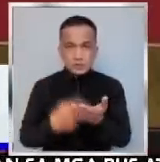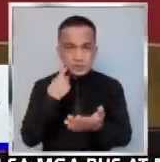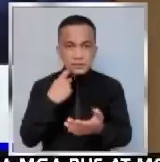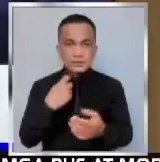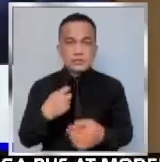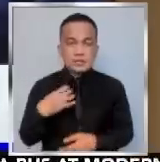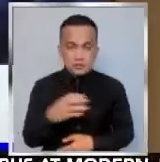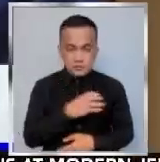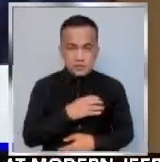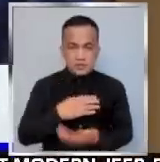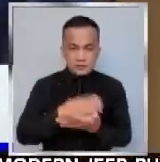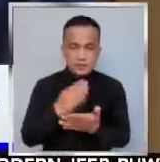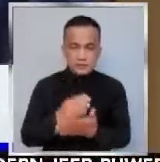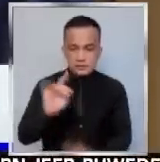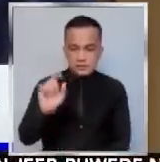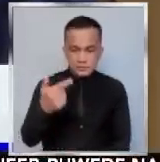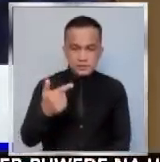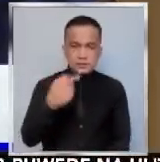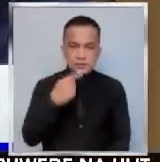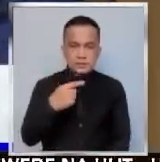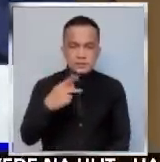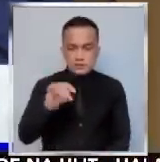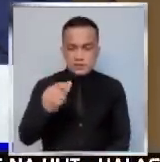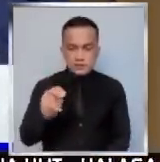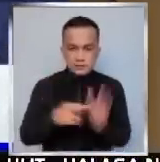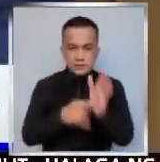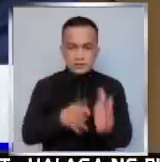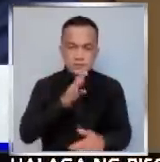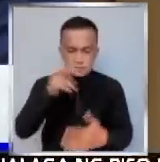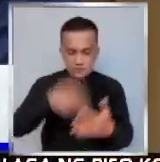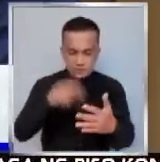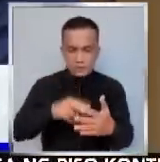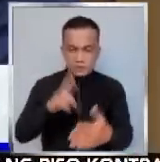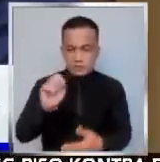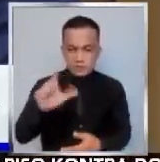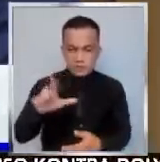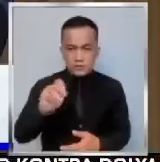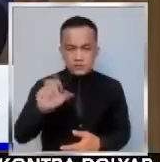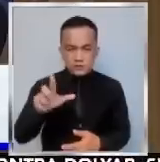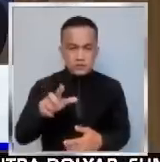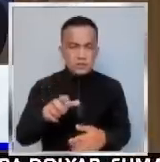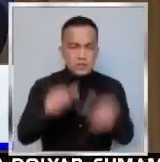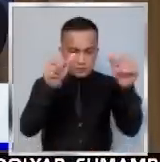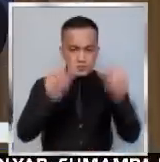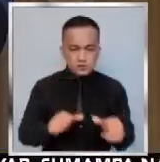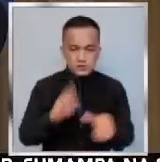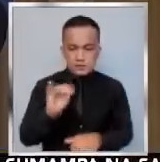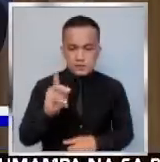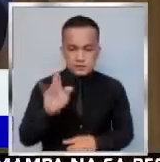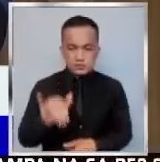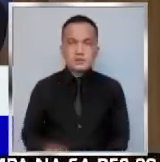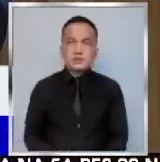DILG, binasa ni Kabataan Partyless Representative Raul Manuel ang anyay post ni Badoy. To quote